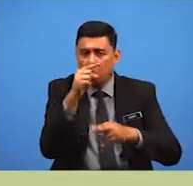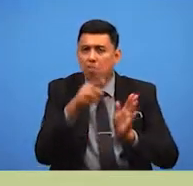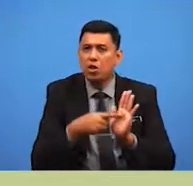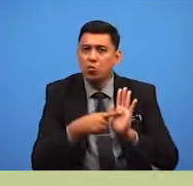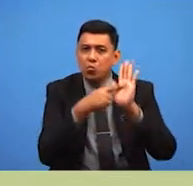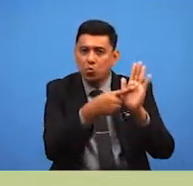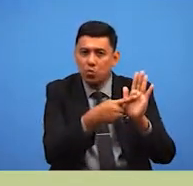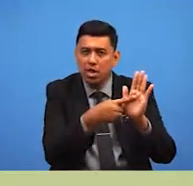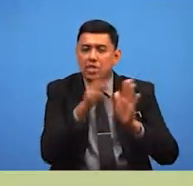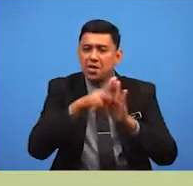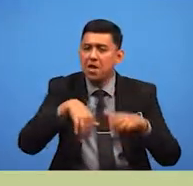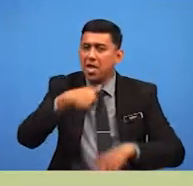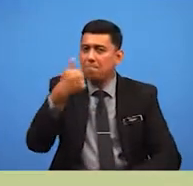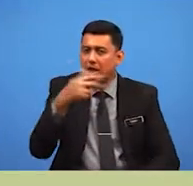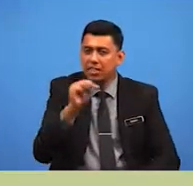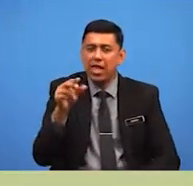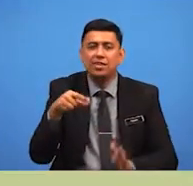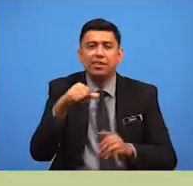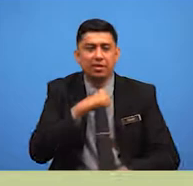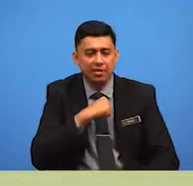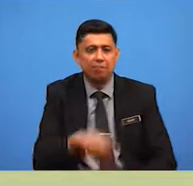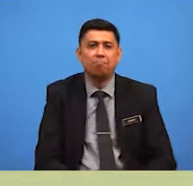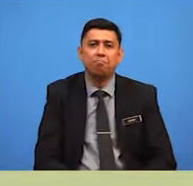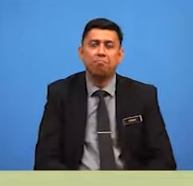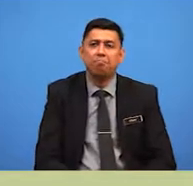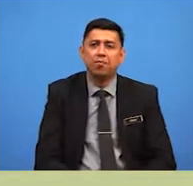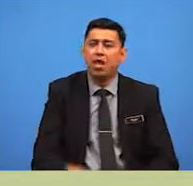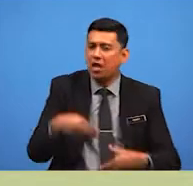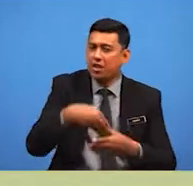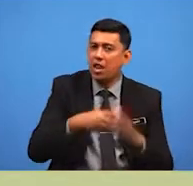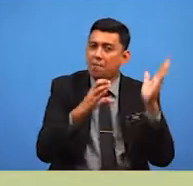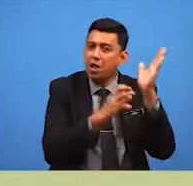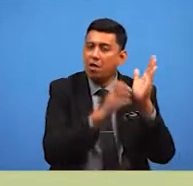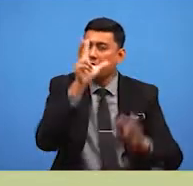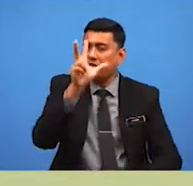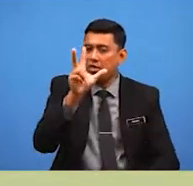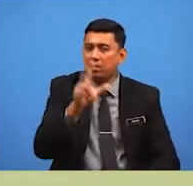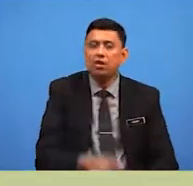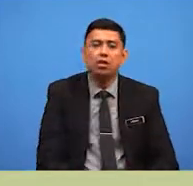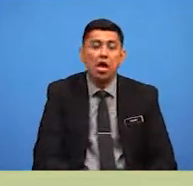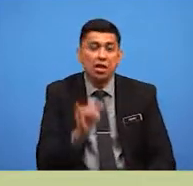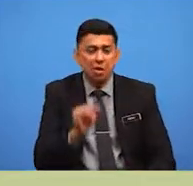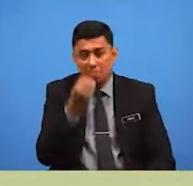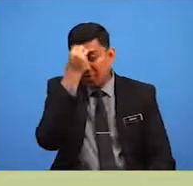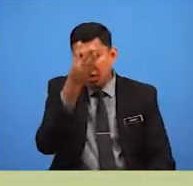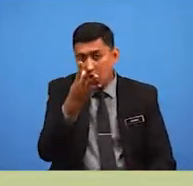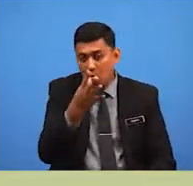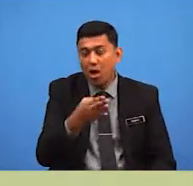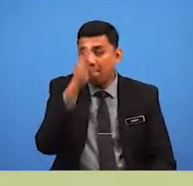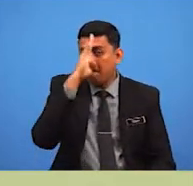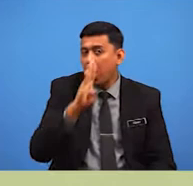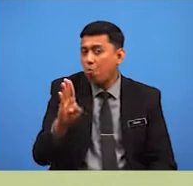diri. Persoalan ini pula terkandung dalam rangkap ketiga yang menyatakan